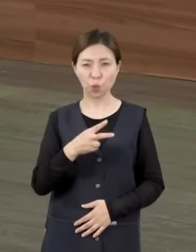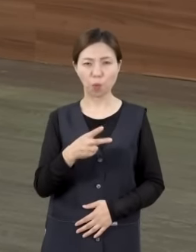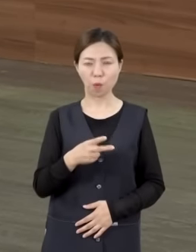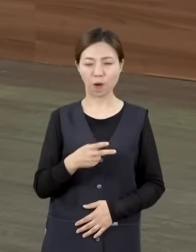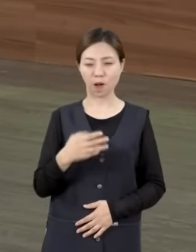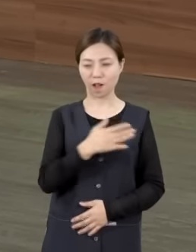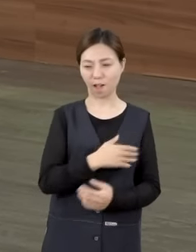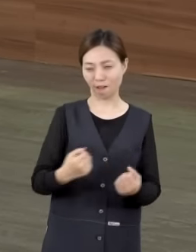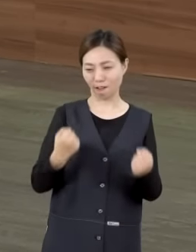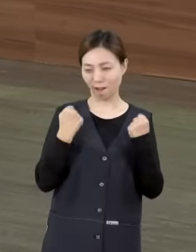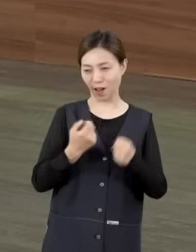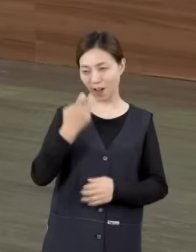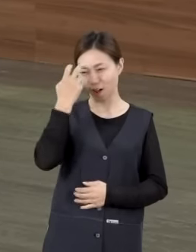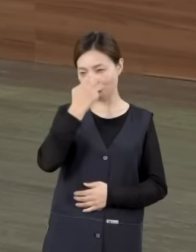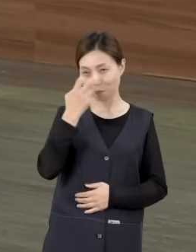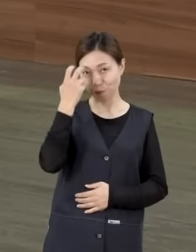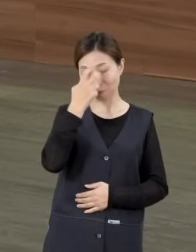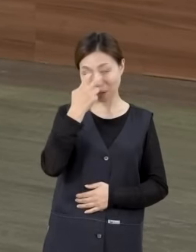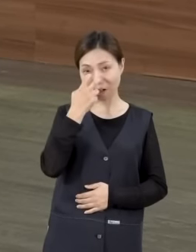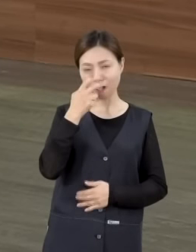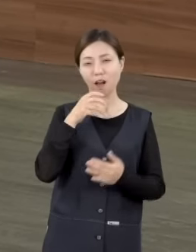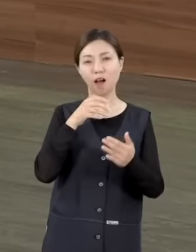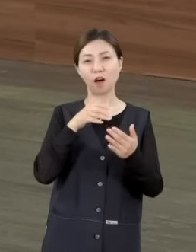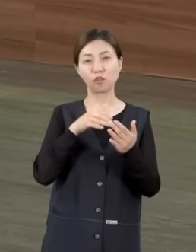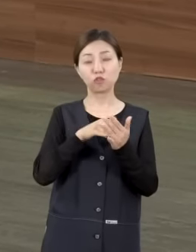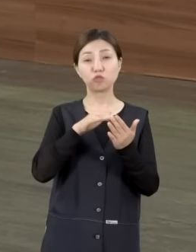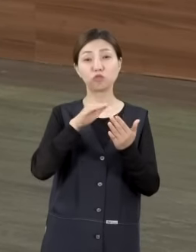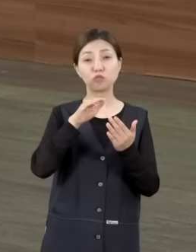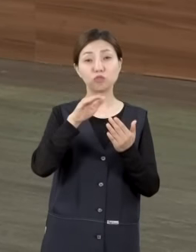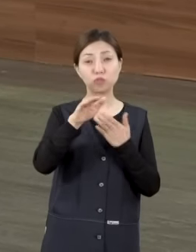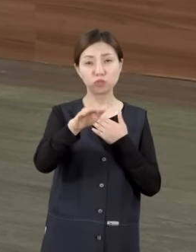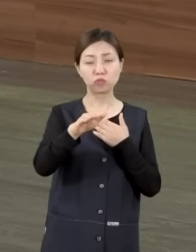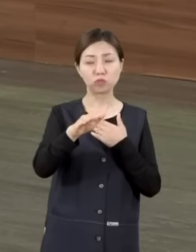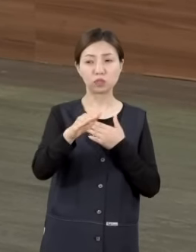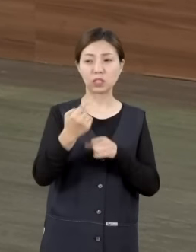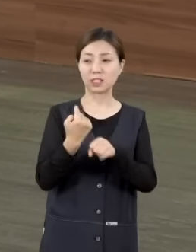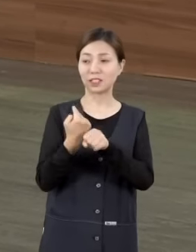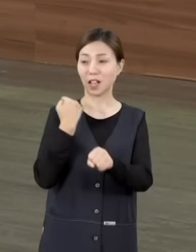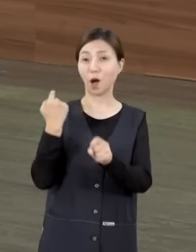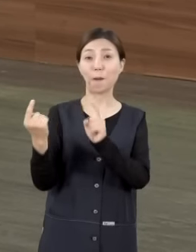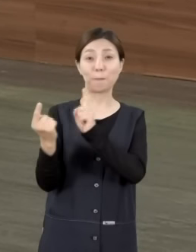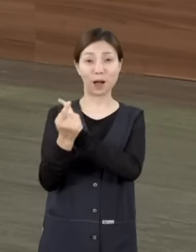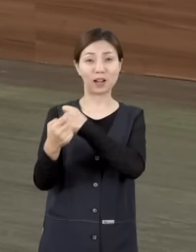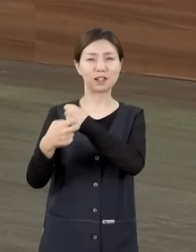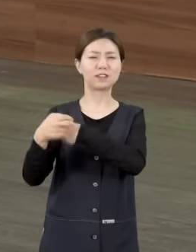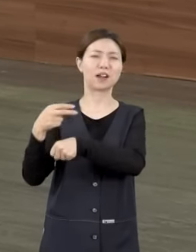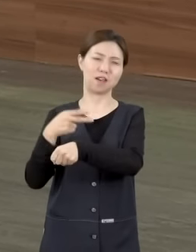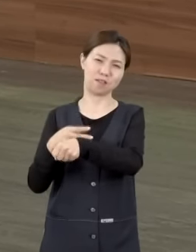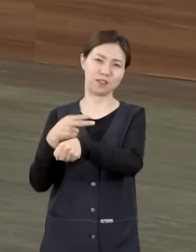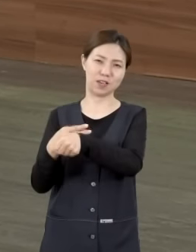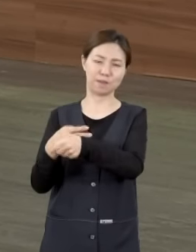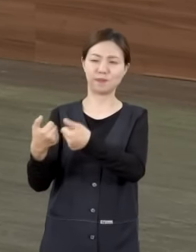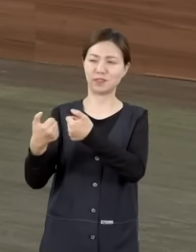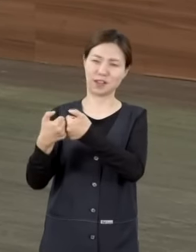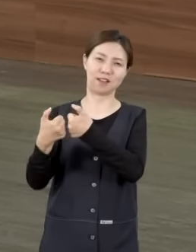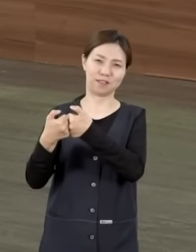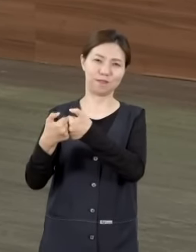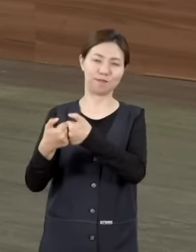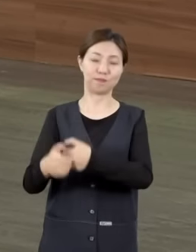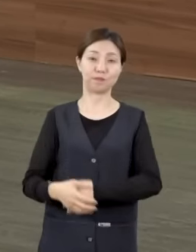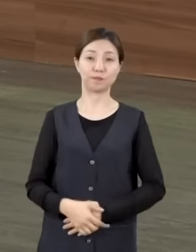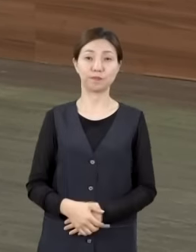겁니다 그리고 새 강진을 받고 작년에 만났던